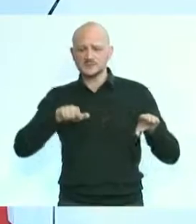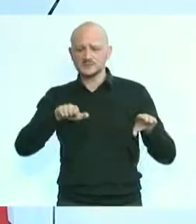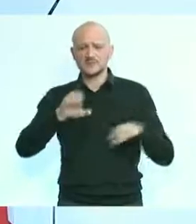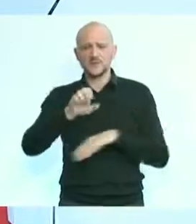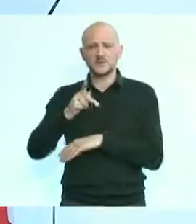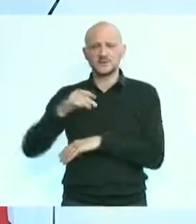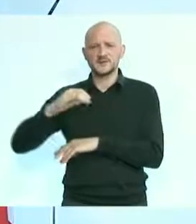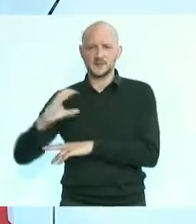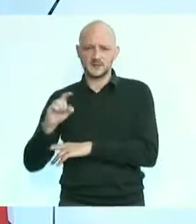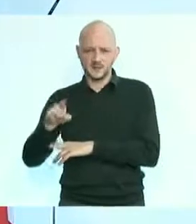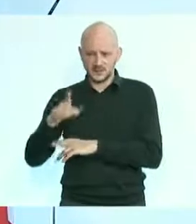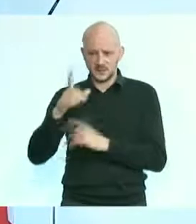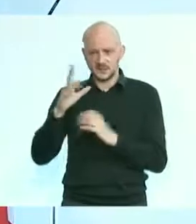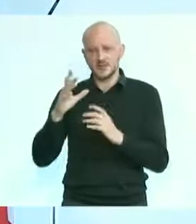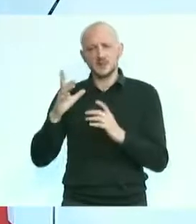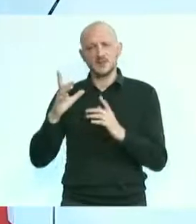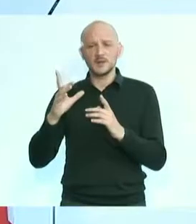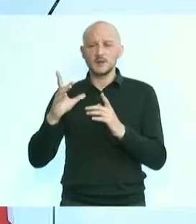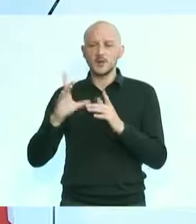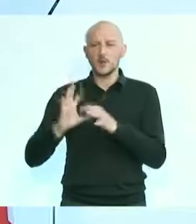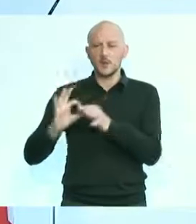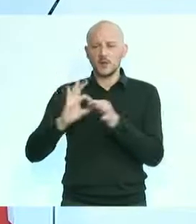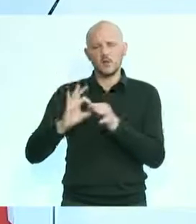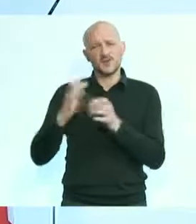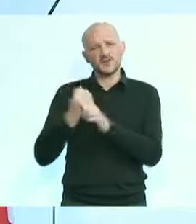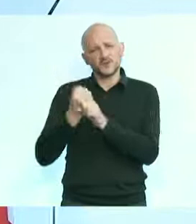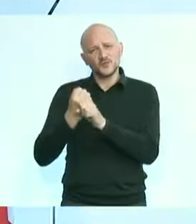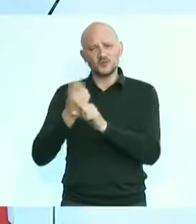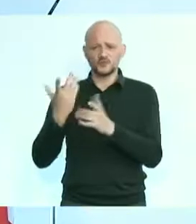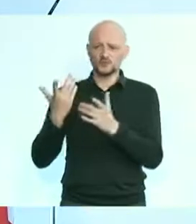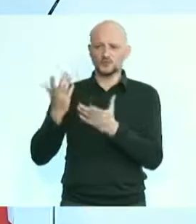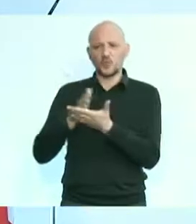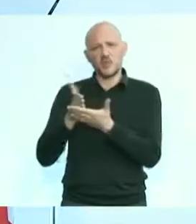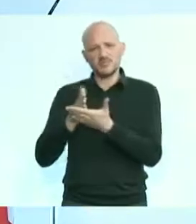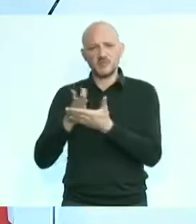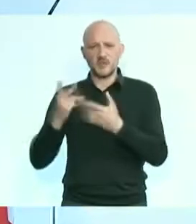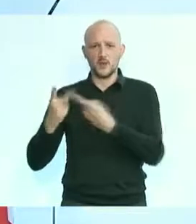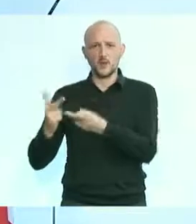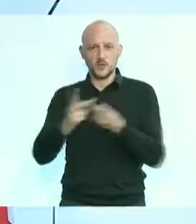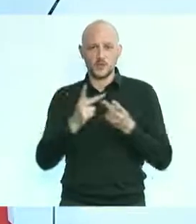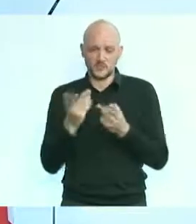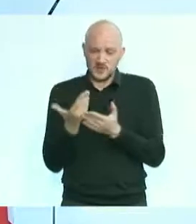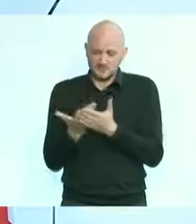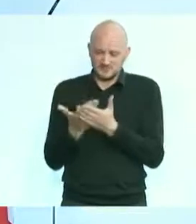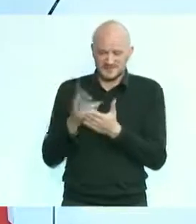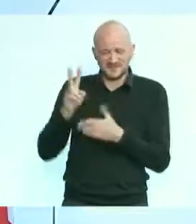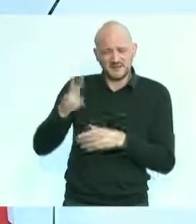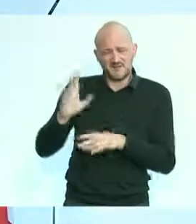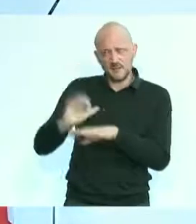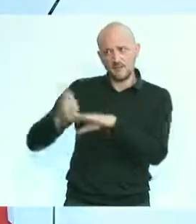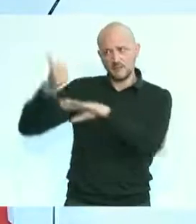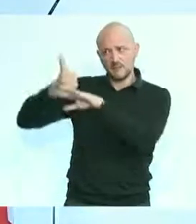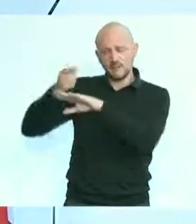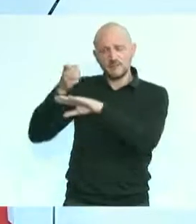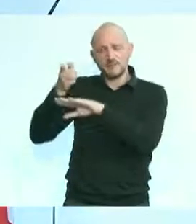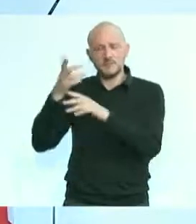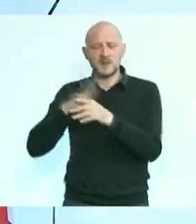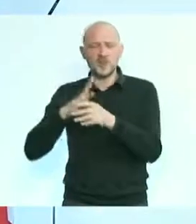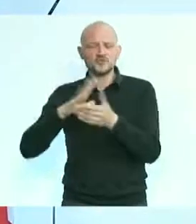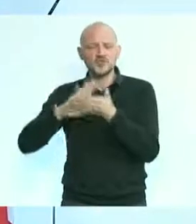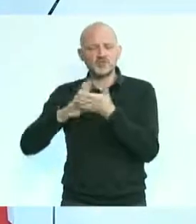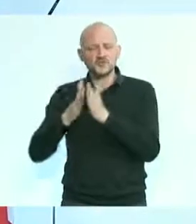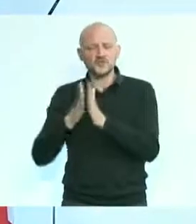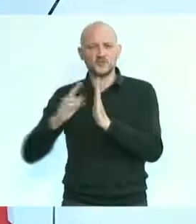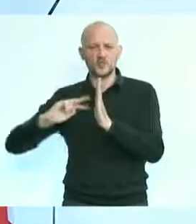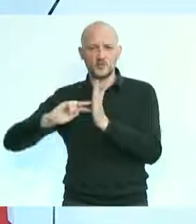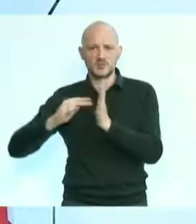je dirais, le cœur au sein de chaque commune, eh bien, de l'espace où les administrations, les techniciens, les associations, et pas que